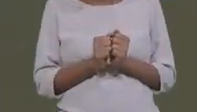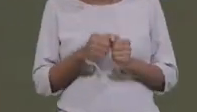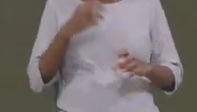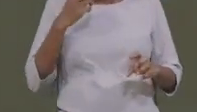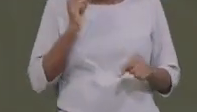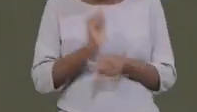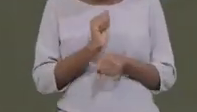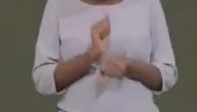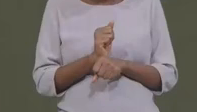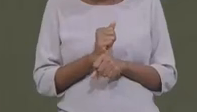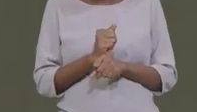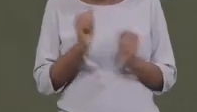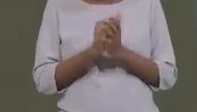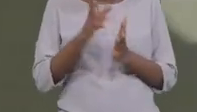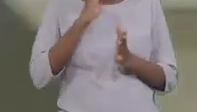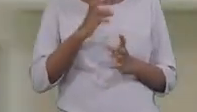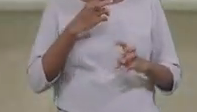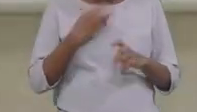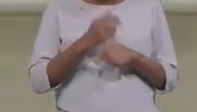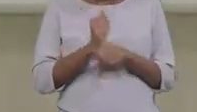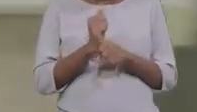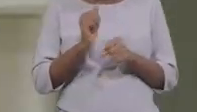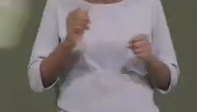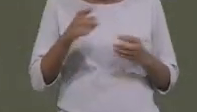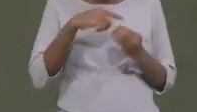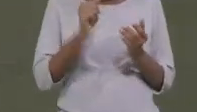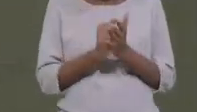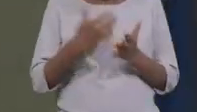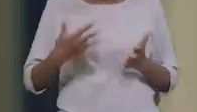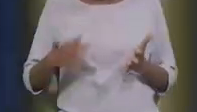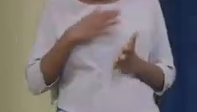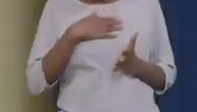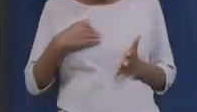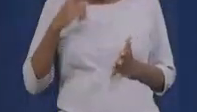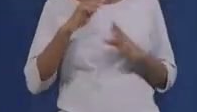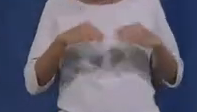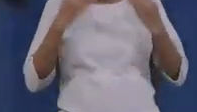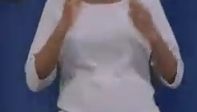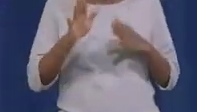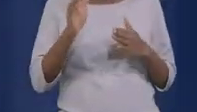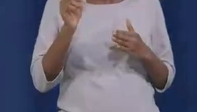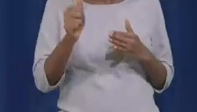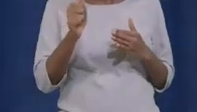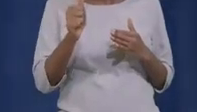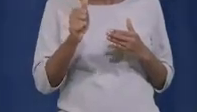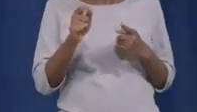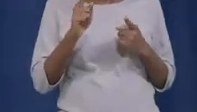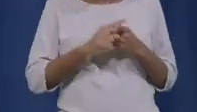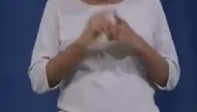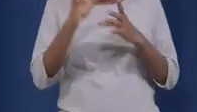la diligence. Vous êtes diligent par rapport à cette chose et vous vous